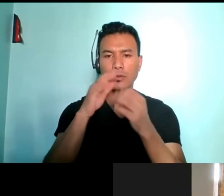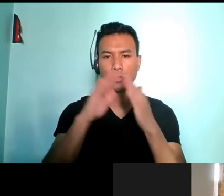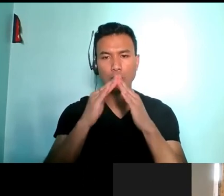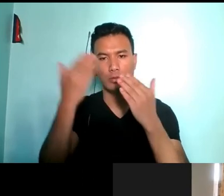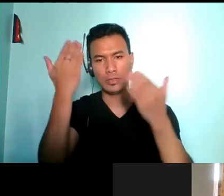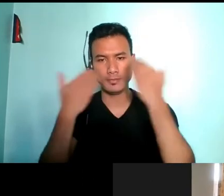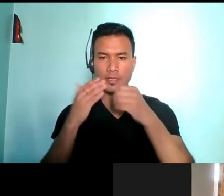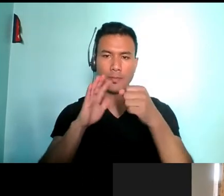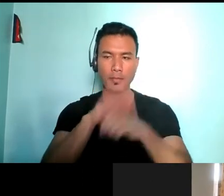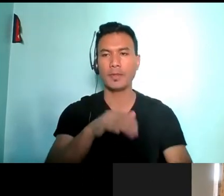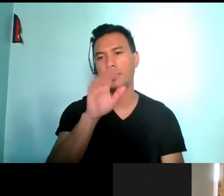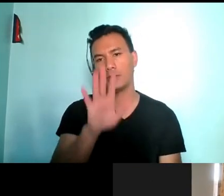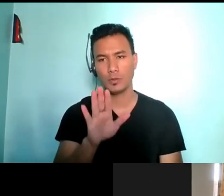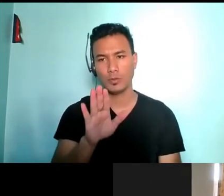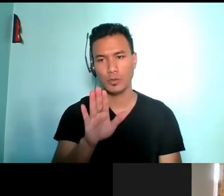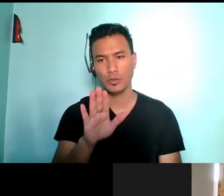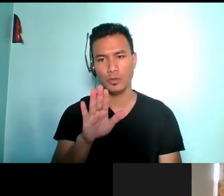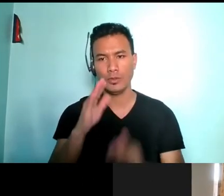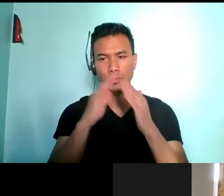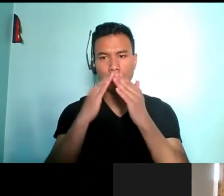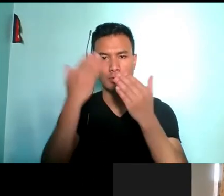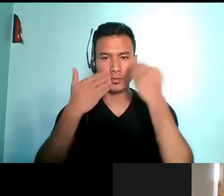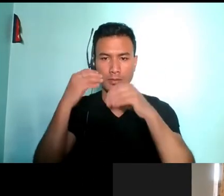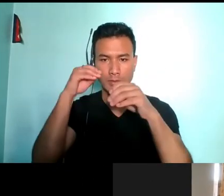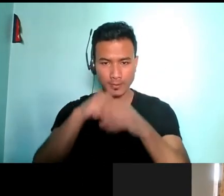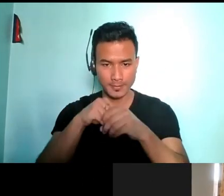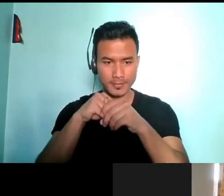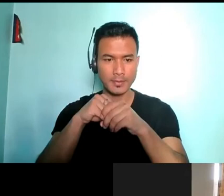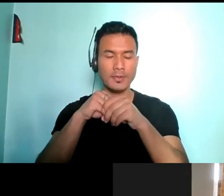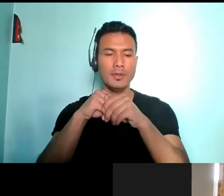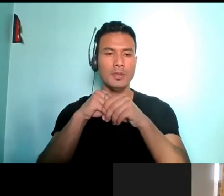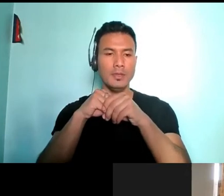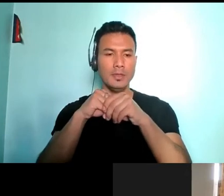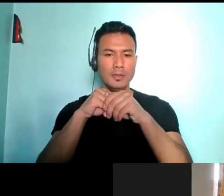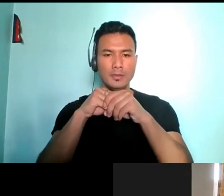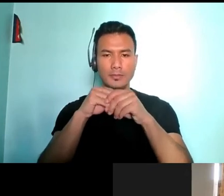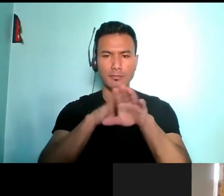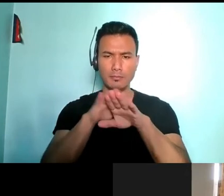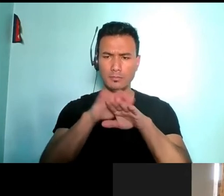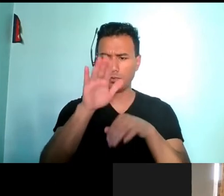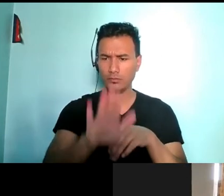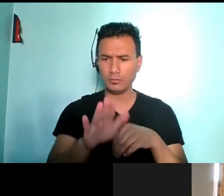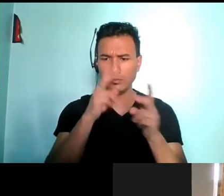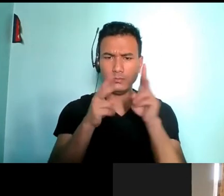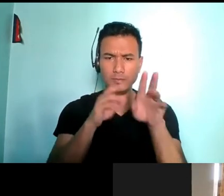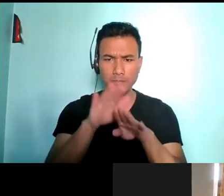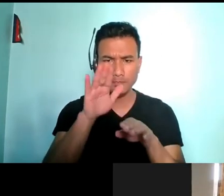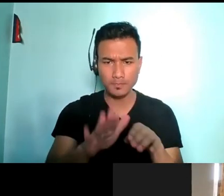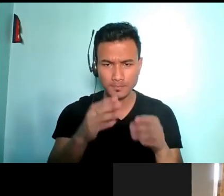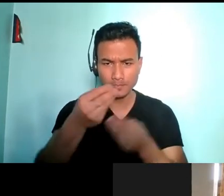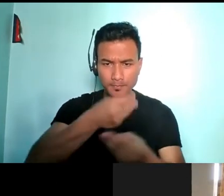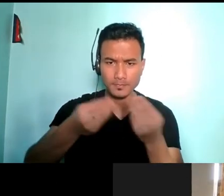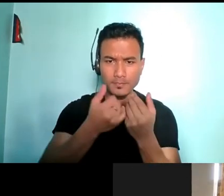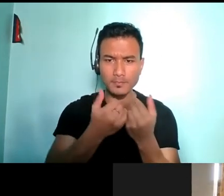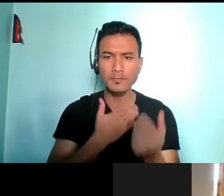भाइलेन्सको नै बेसमा छ डोमेस्टिक भाइलेन्समा पनि जस्तो कि थुप्रै छ है कुराहरू त थुप्रै सेयर गर्न मन